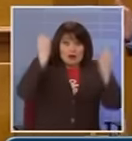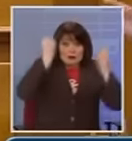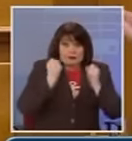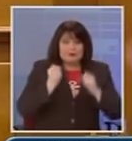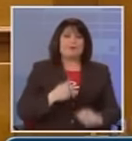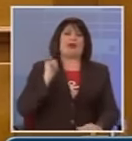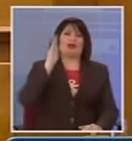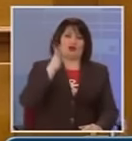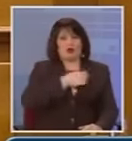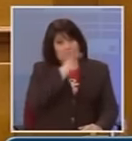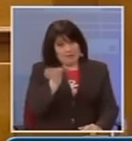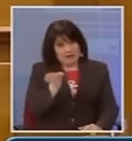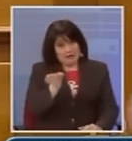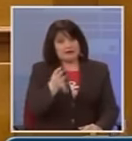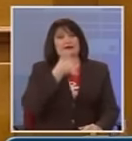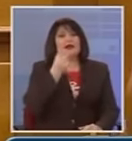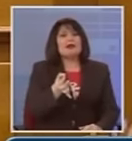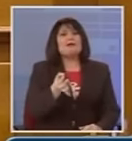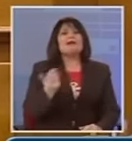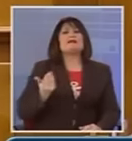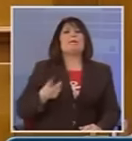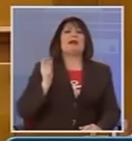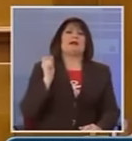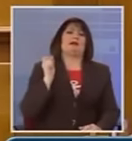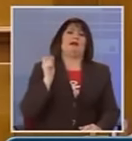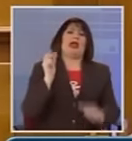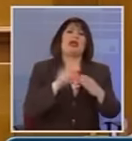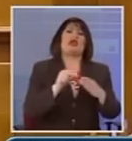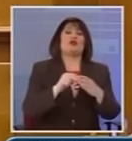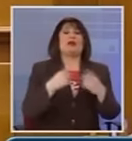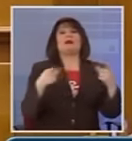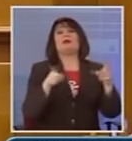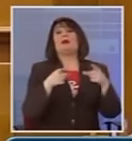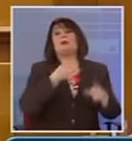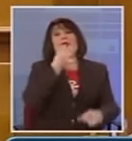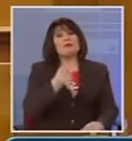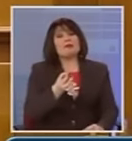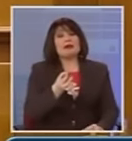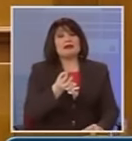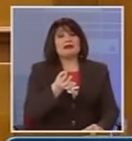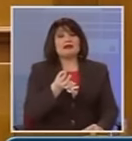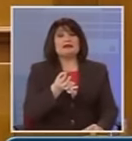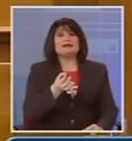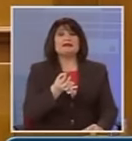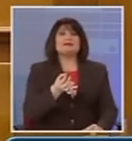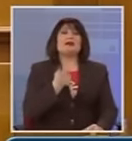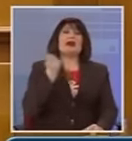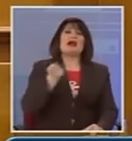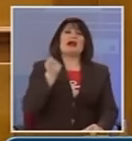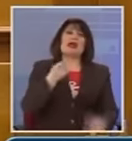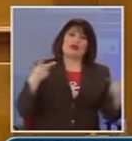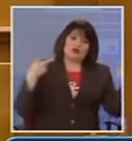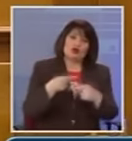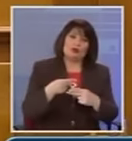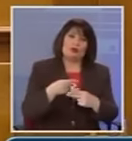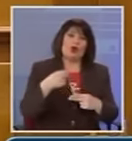είπατε το προεκλογικό σας ποίημα. Τους είπατε για νέο ονομαστικό κούρεμα χρέους, εισπράξατε ένα